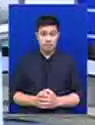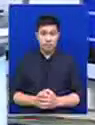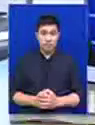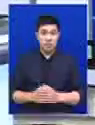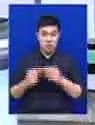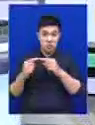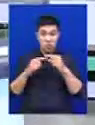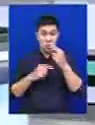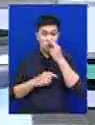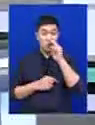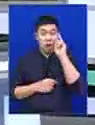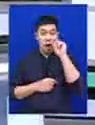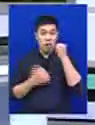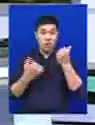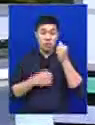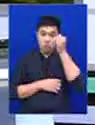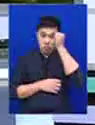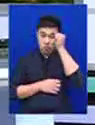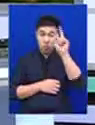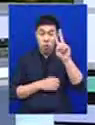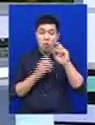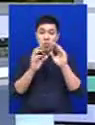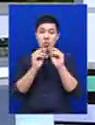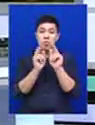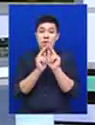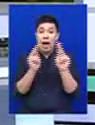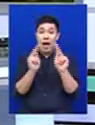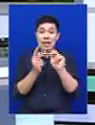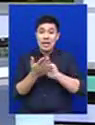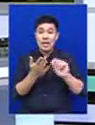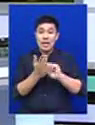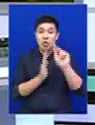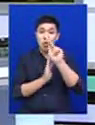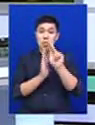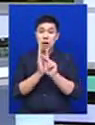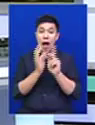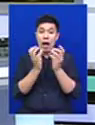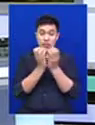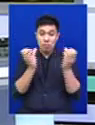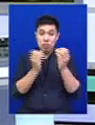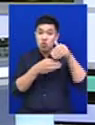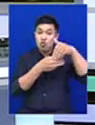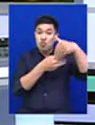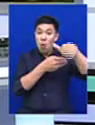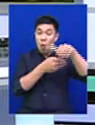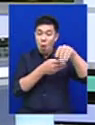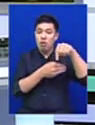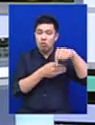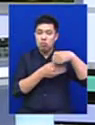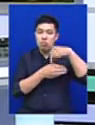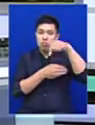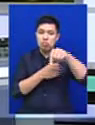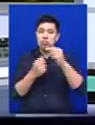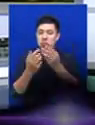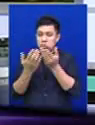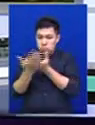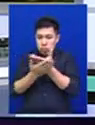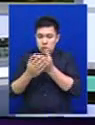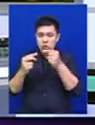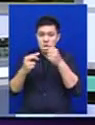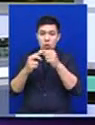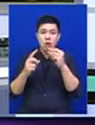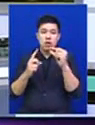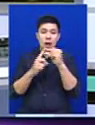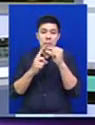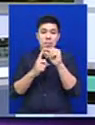ลับมาติดตามข่าวกันต่อนะครับวันที่2ของการประชุมคณะกรรมการร่างรัฐธรรมนูญนอกสถานที่นะครับยังคงมีการพิจารณาในส่วนของบทเฉพาะการตามข้อเสนอ